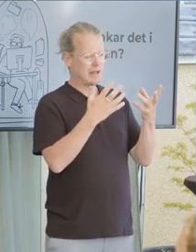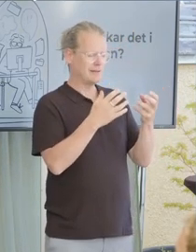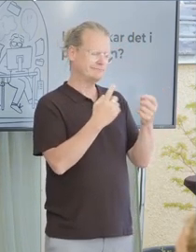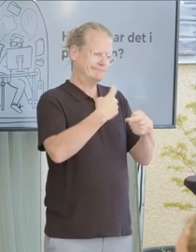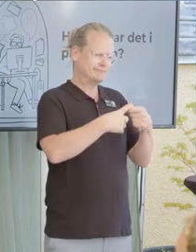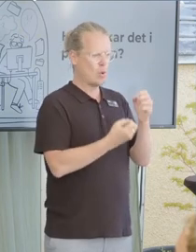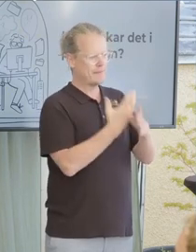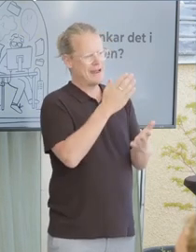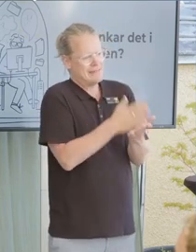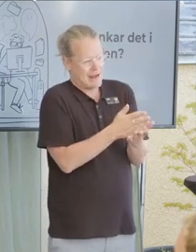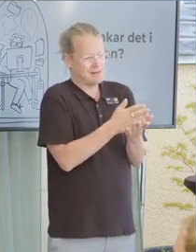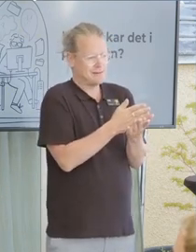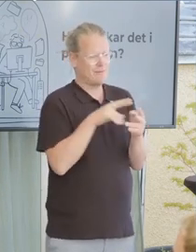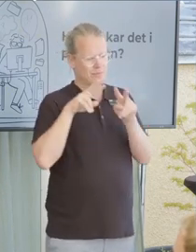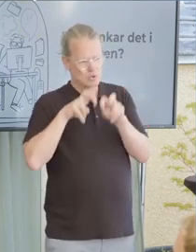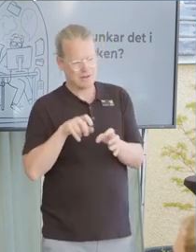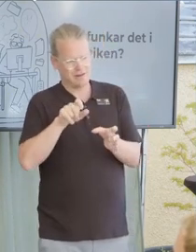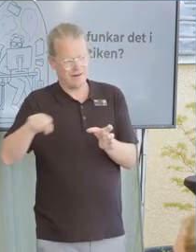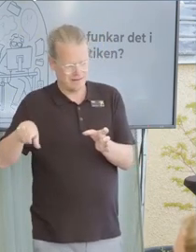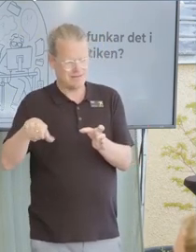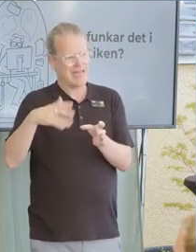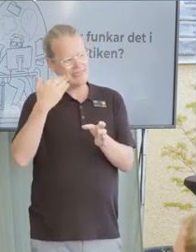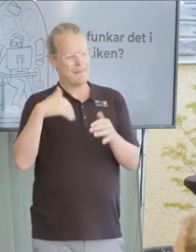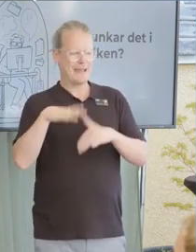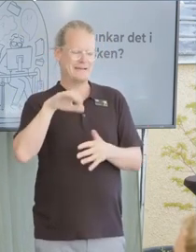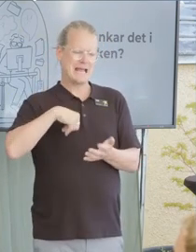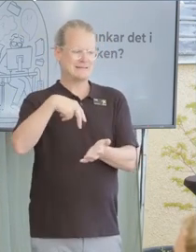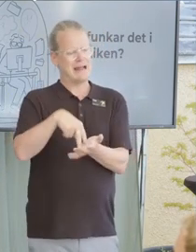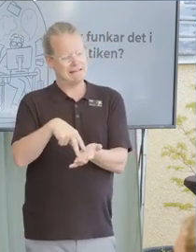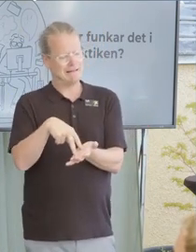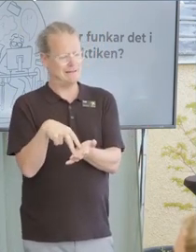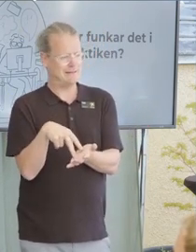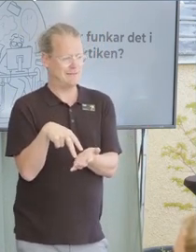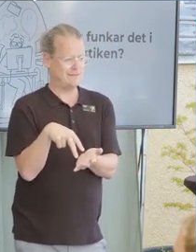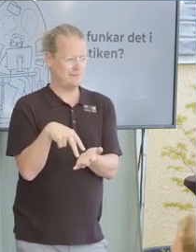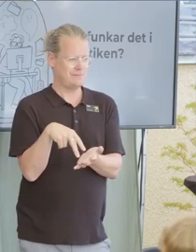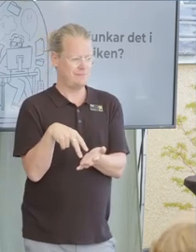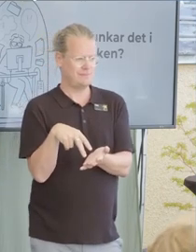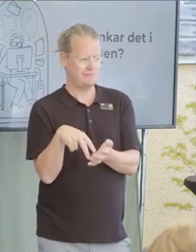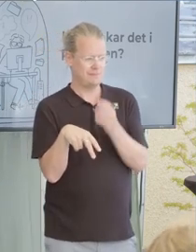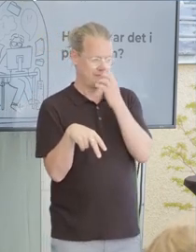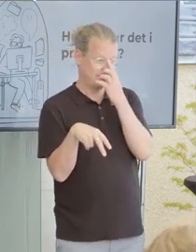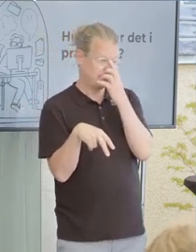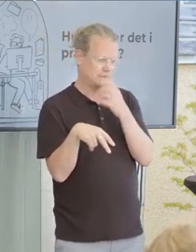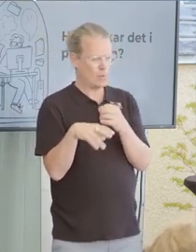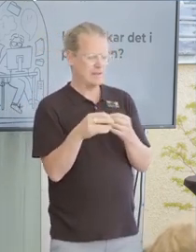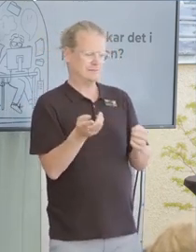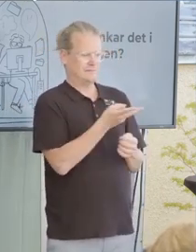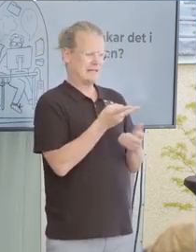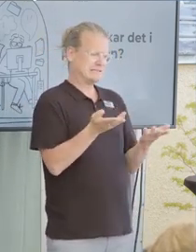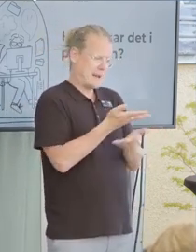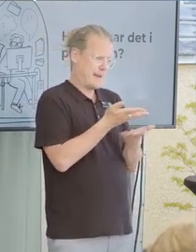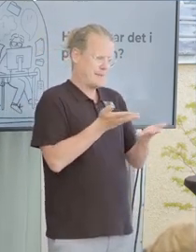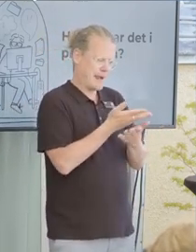forskare får en större självständighet jämte kulturarvsinstitutionerna. Det vill säga att man får tillgång